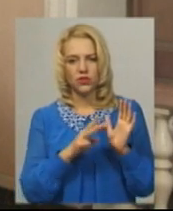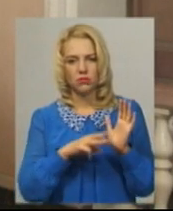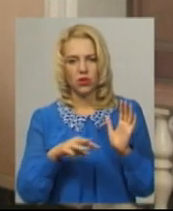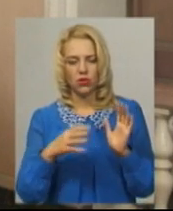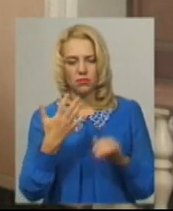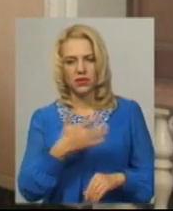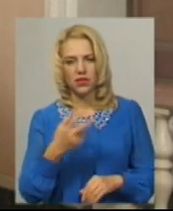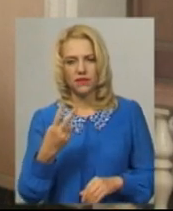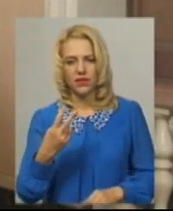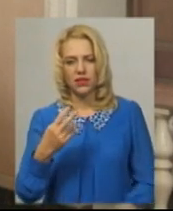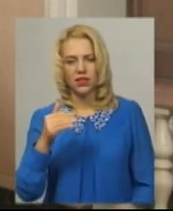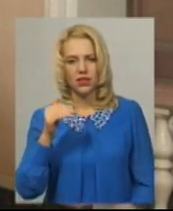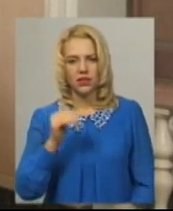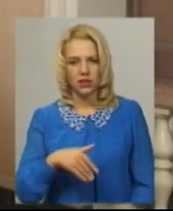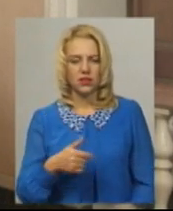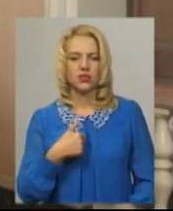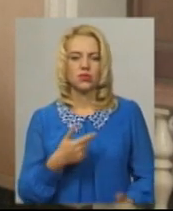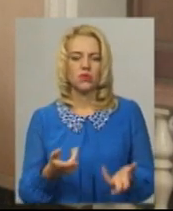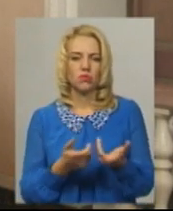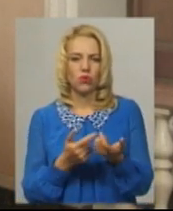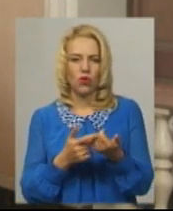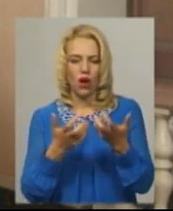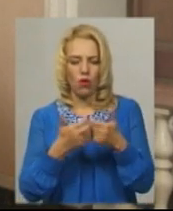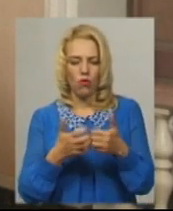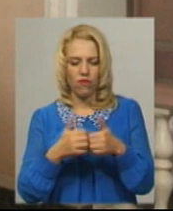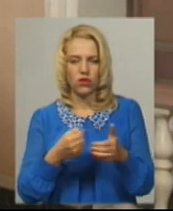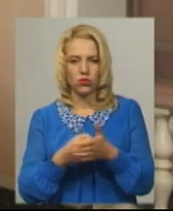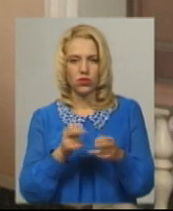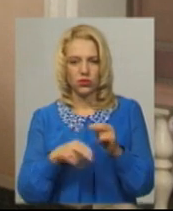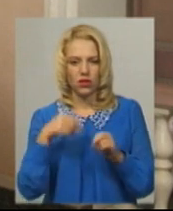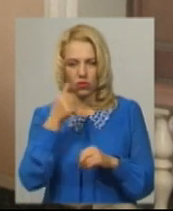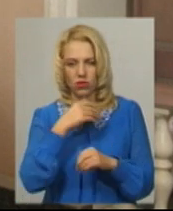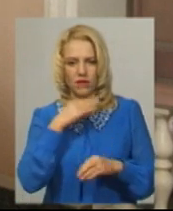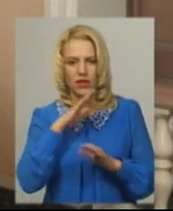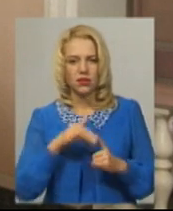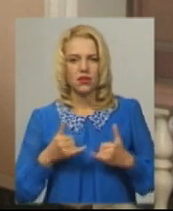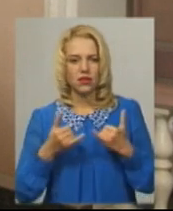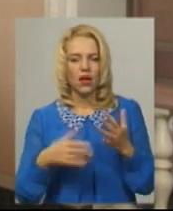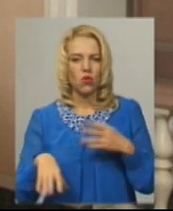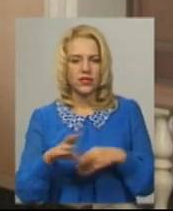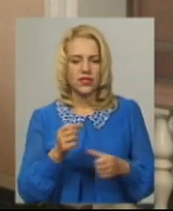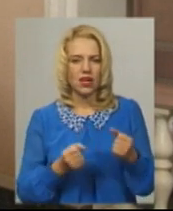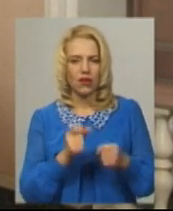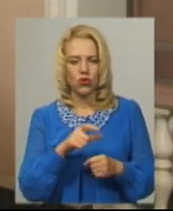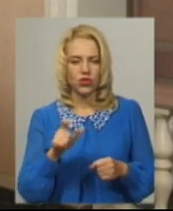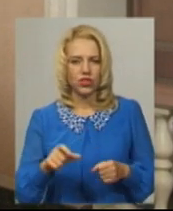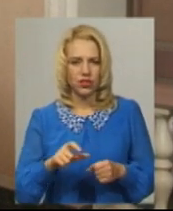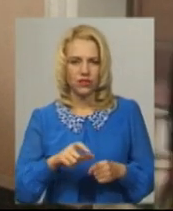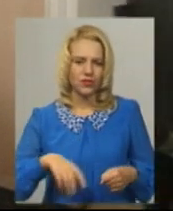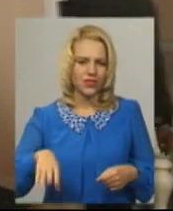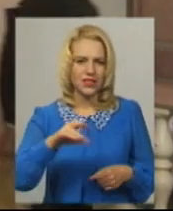52 тисячі ми прорахували до кінця року, їх хватить на всіх водіїв, всіх підстанцій,